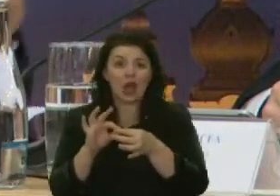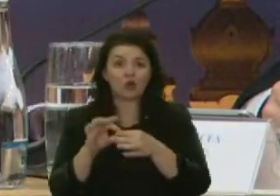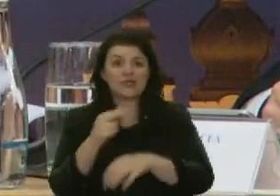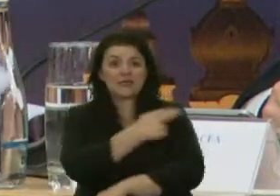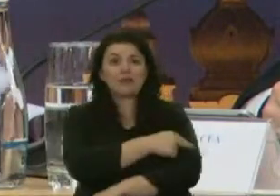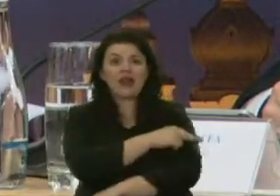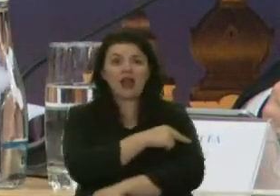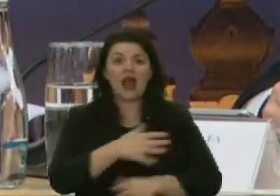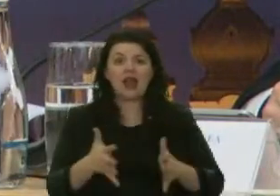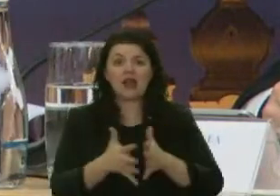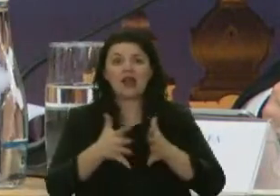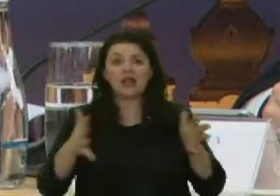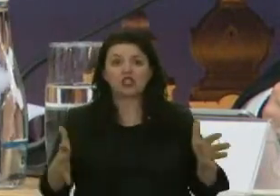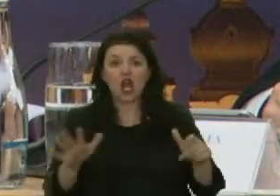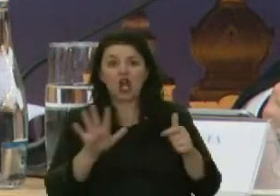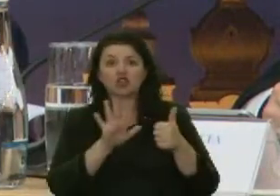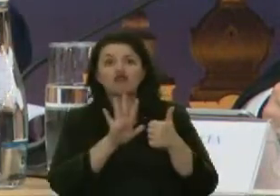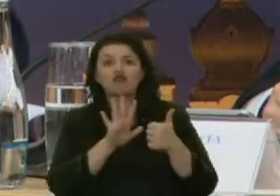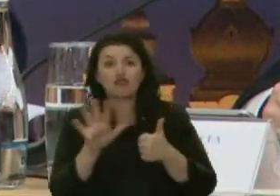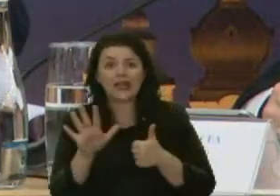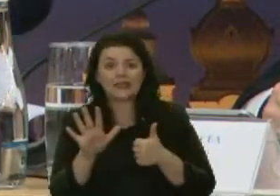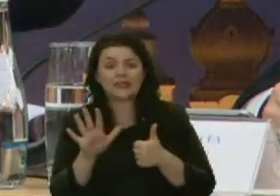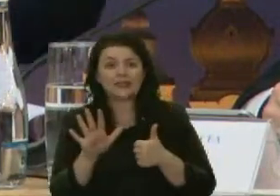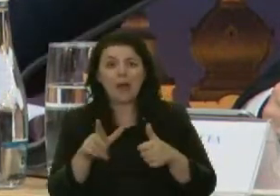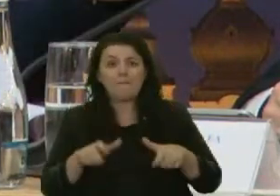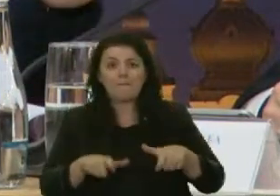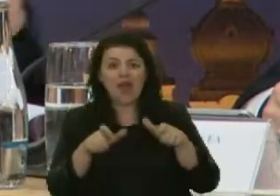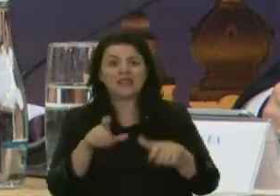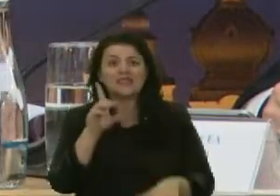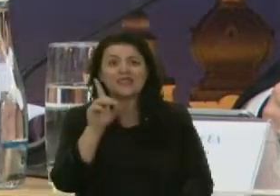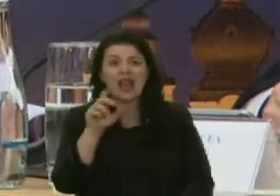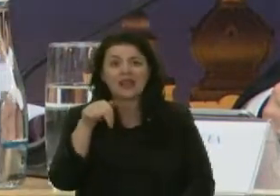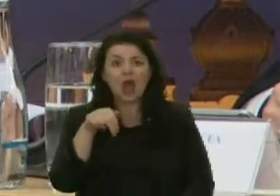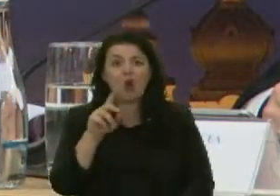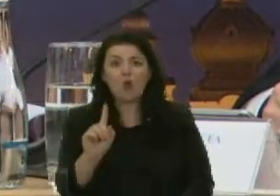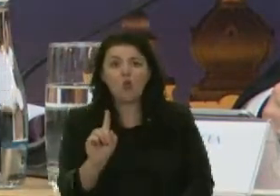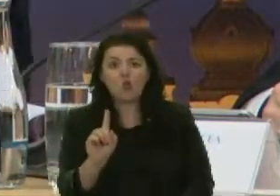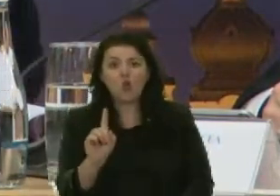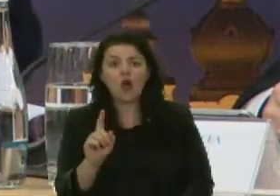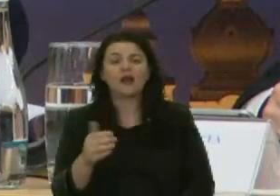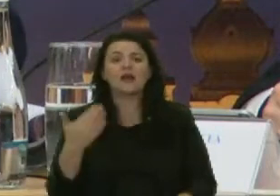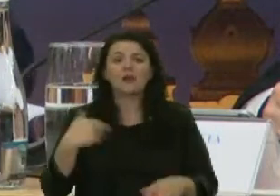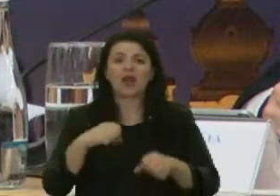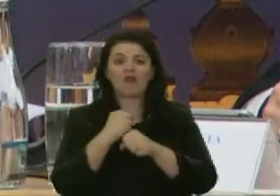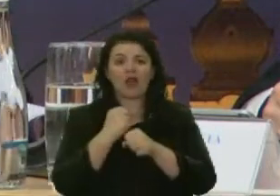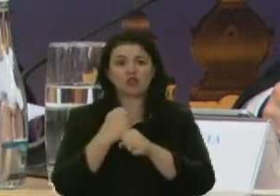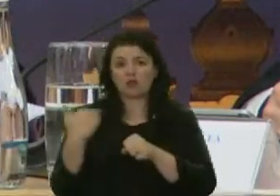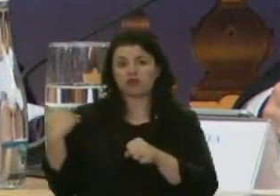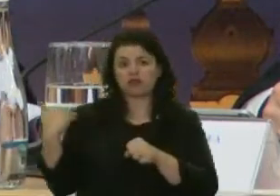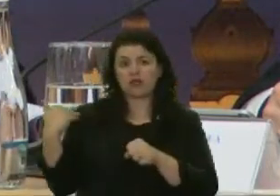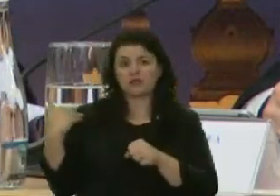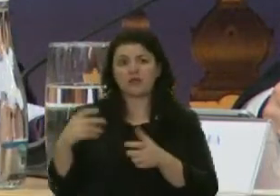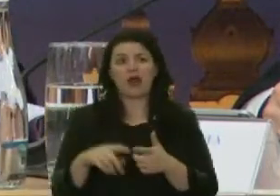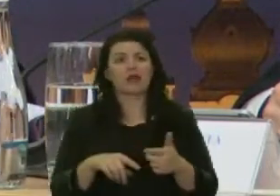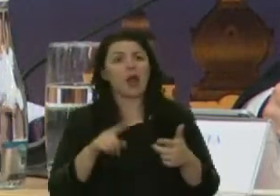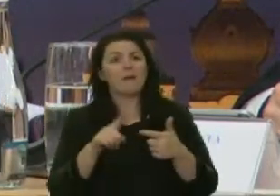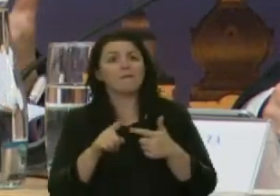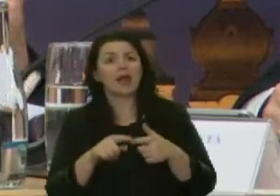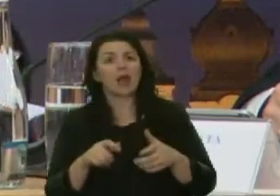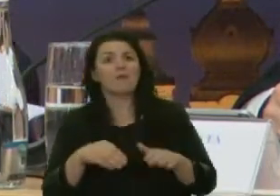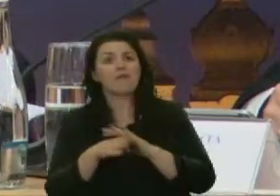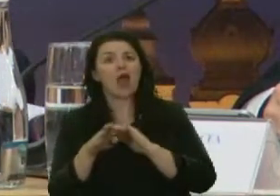prin lărgirea la șase benzi la DN1 prin crearea unei benzi suplimentare prin spate pe la Polus prin ducerea metroului la spitalul Regional de